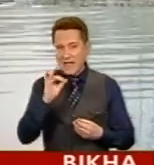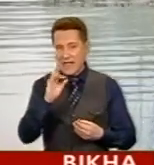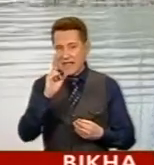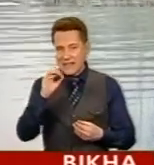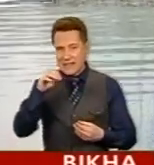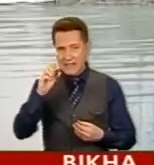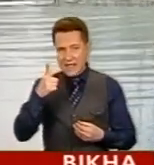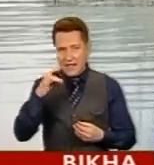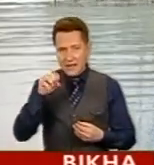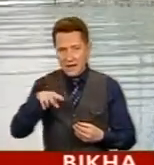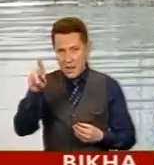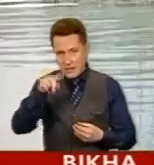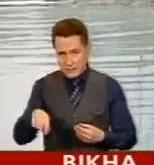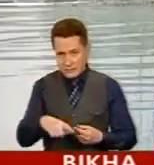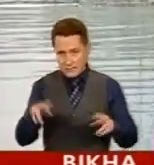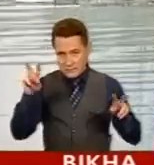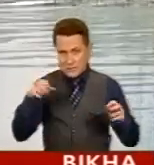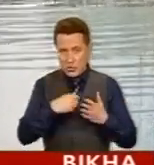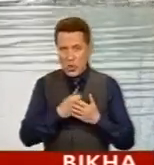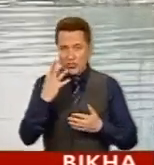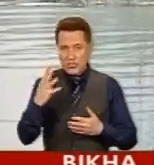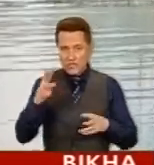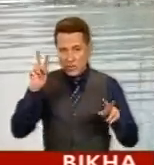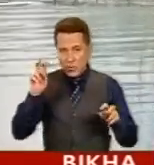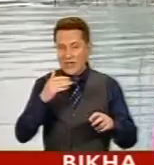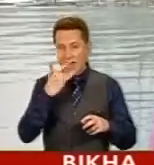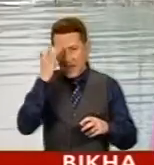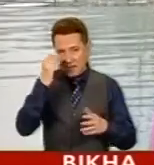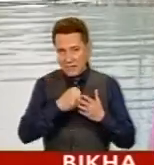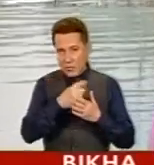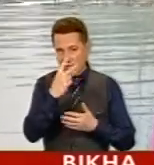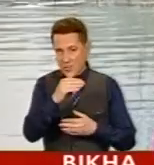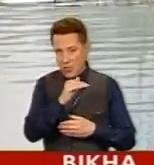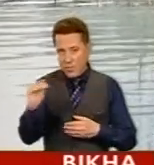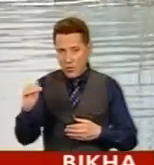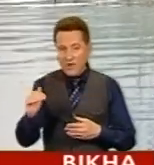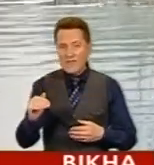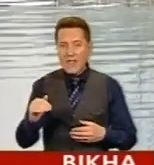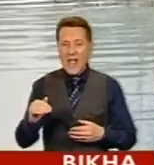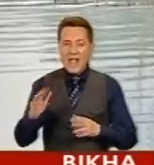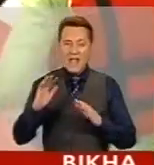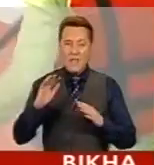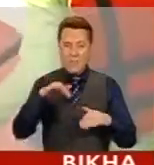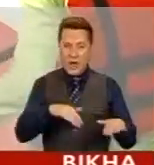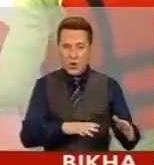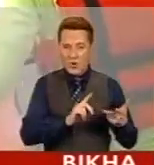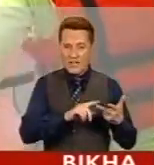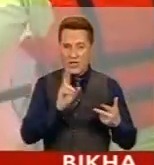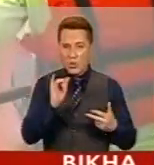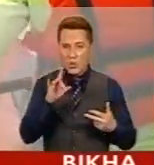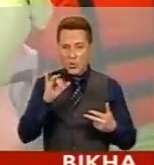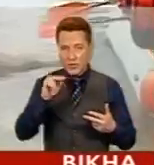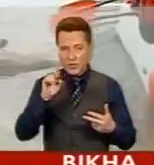нього весною до 4-ки може доходити, літом падає до 2-го рівня складності. І порог Курібчанський, він 3-й. Останній вже